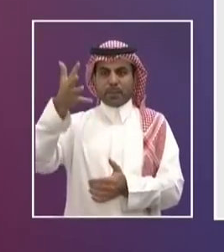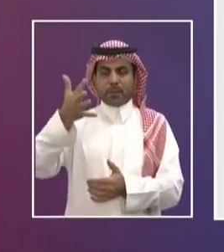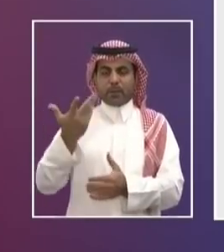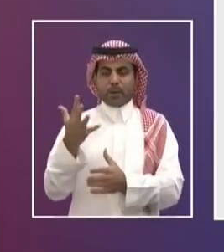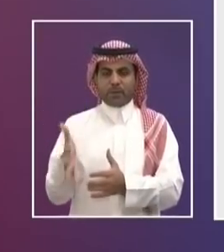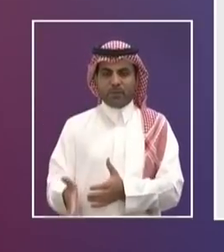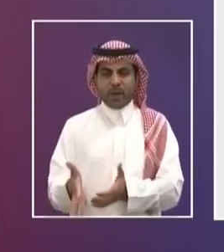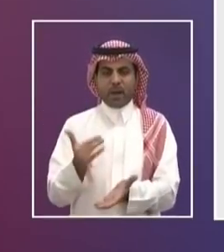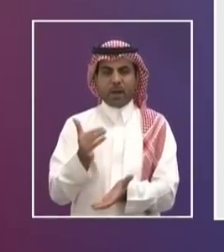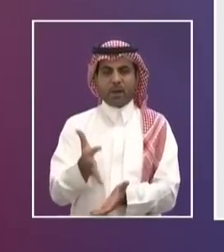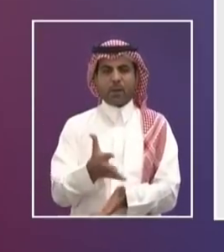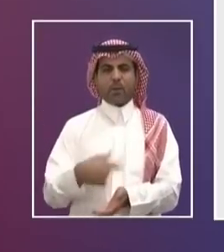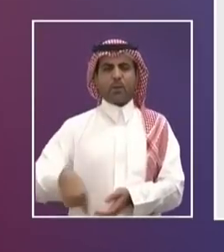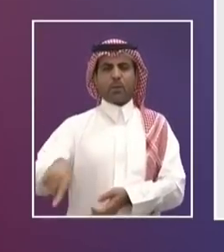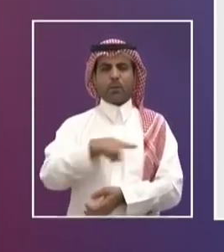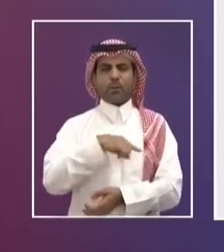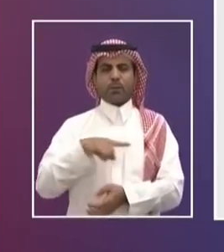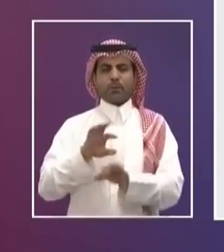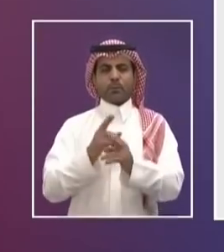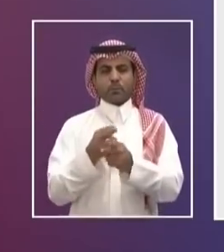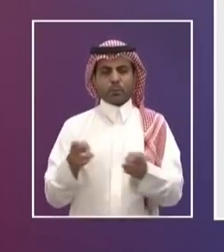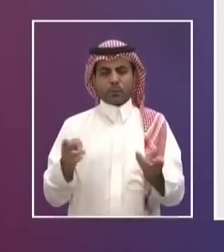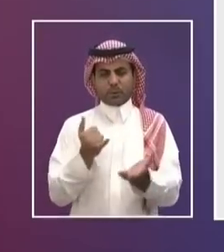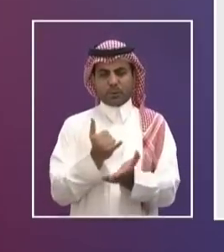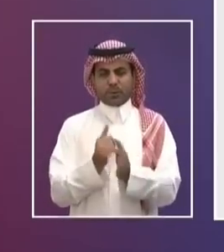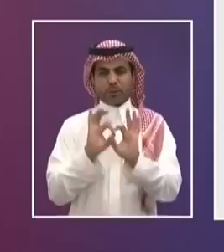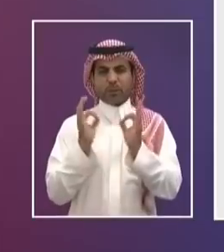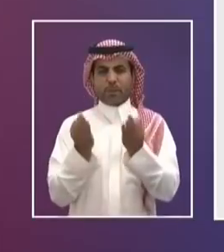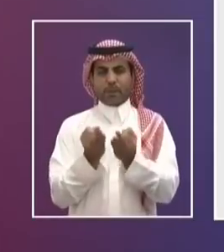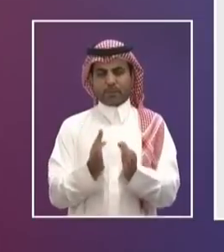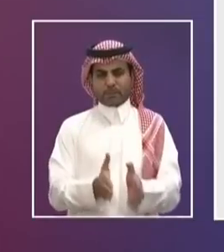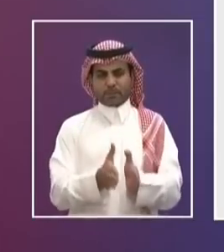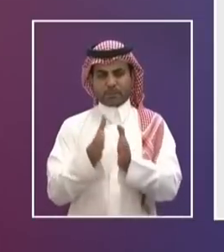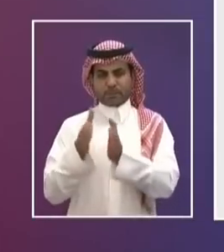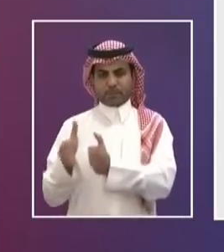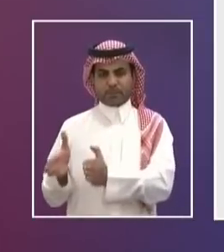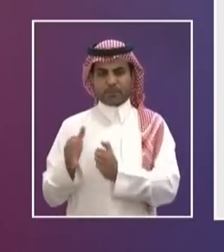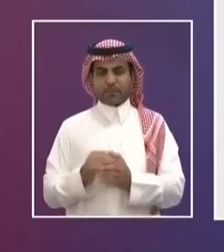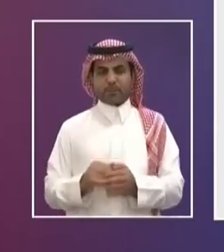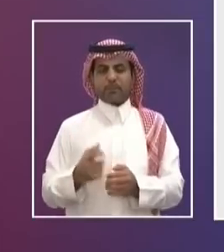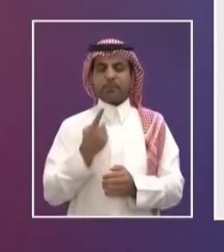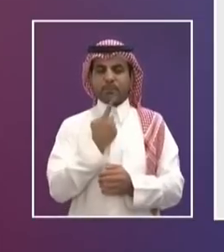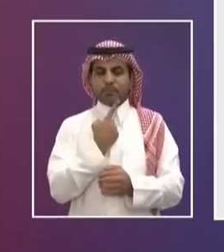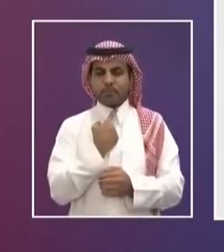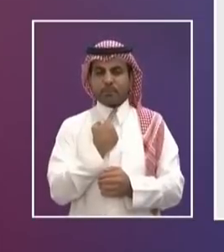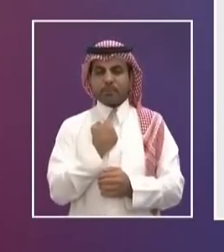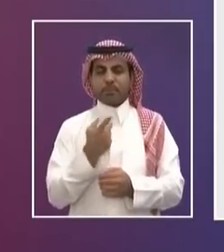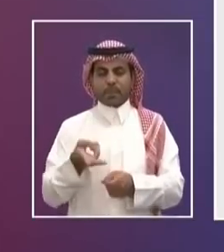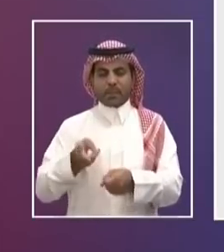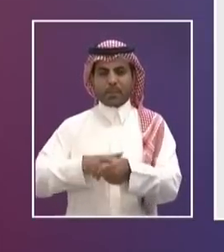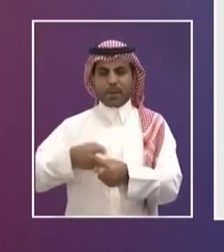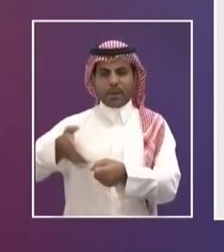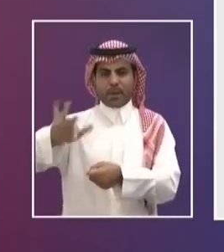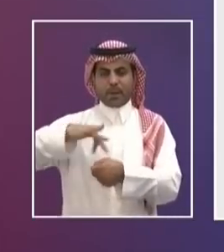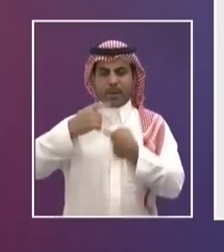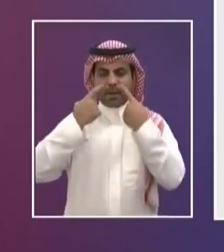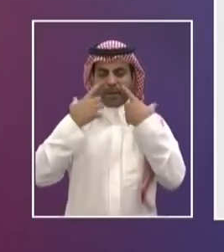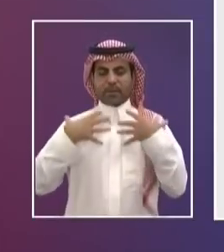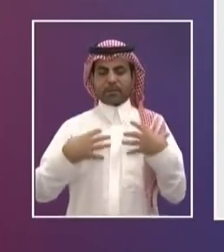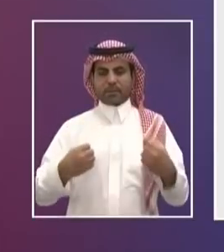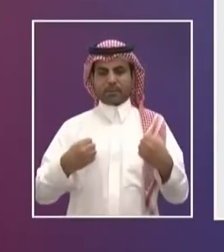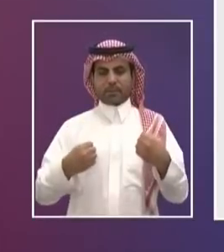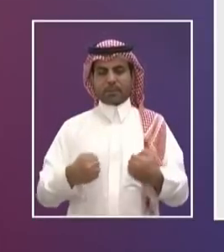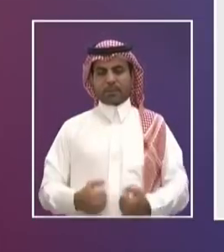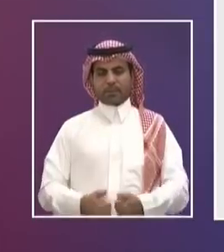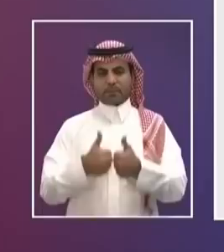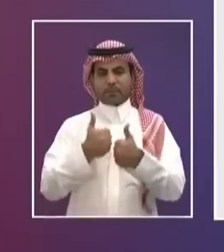أم الأطفال وجميع شرائح المجتمع. في نفس الوقت نتمنى أن نعود بصحة